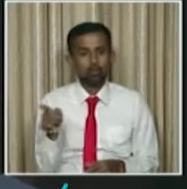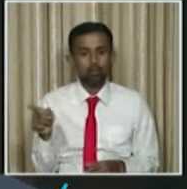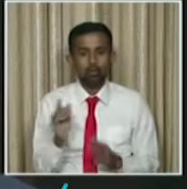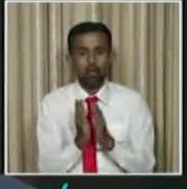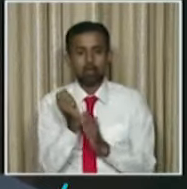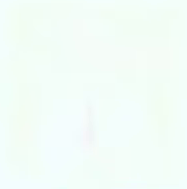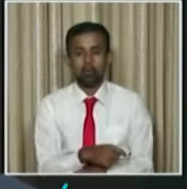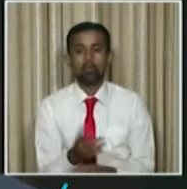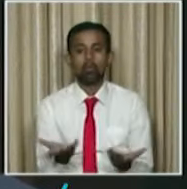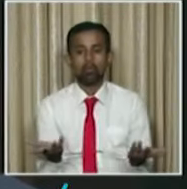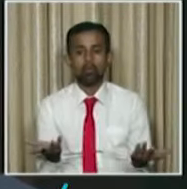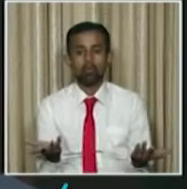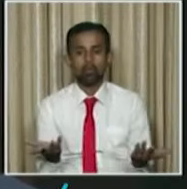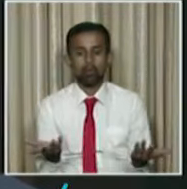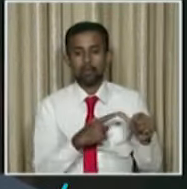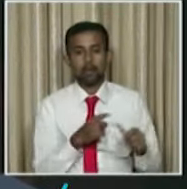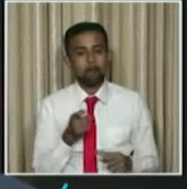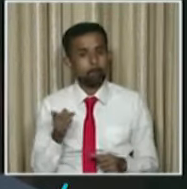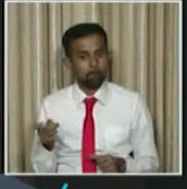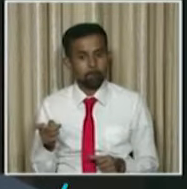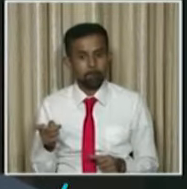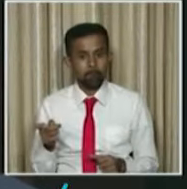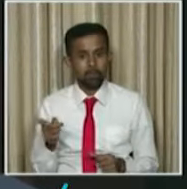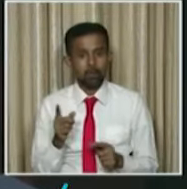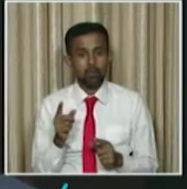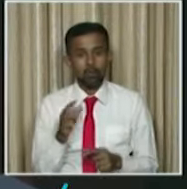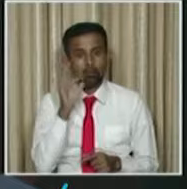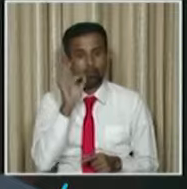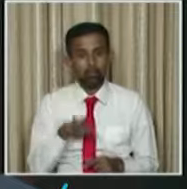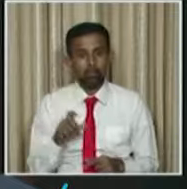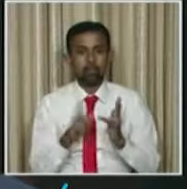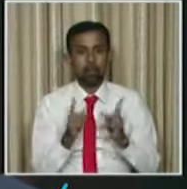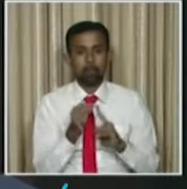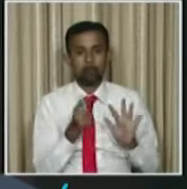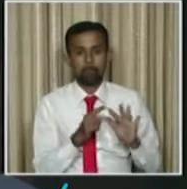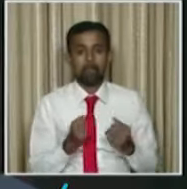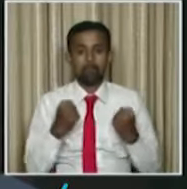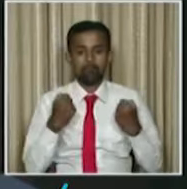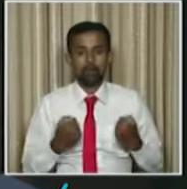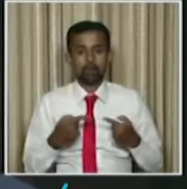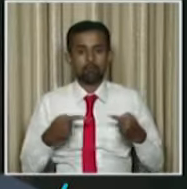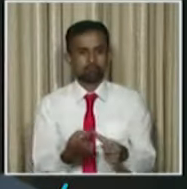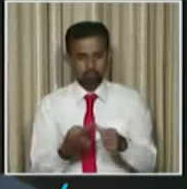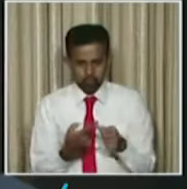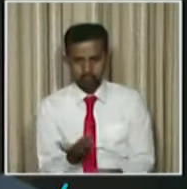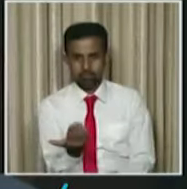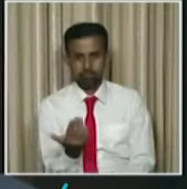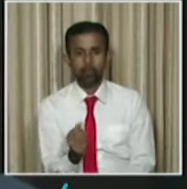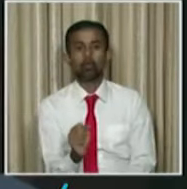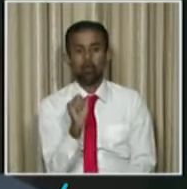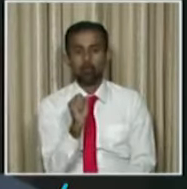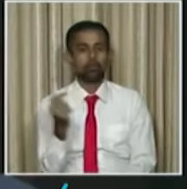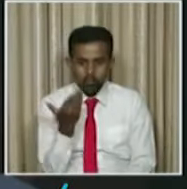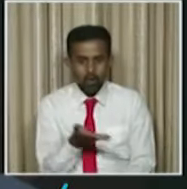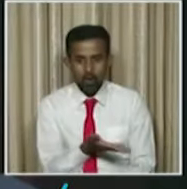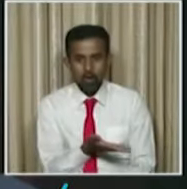අයිතිය කෝප් එකට එන්න? මොන පදනමක් මතද මේ මහාචාර්යතුමාගේ පුතා කෝප් එකේ විල වාඩි වෙන්නේ? විපක්ෂ නායකටවත් නැති අයිතිය. කොහොමද එහෙම ආවේ? එහෙම